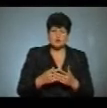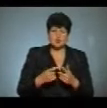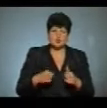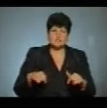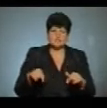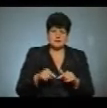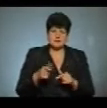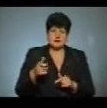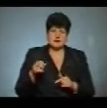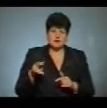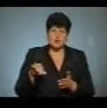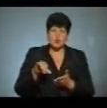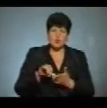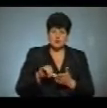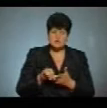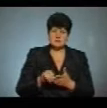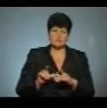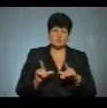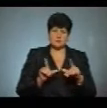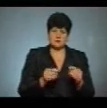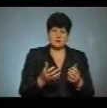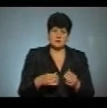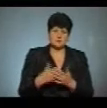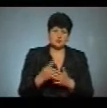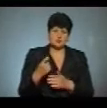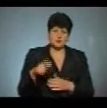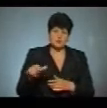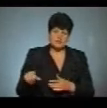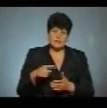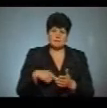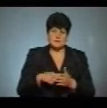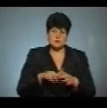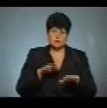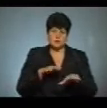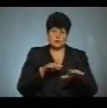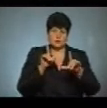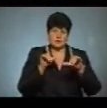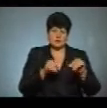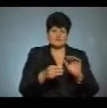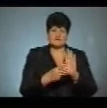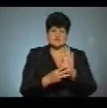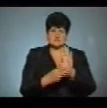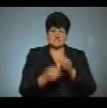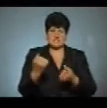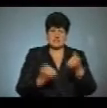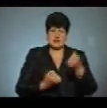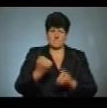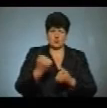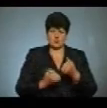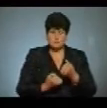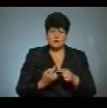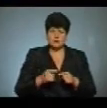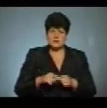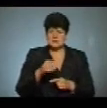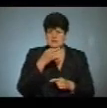підприємці Галичини. Участь в автопробігу взяли близько 100 осіб. Містом колоною їхали понад 80 автомобілів. Про це повідомив